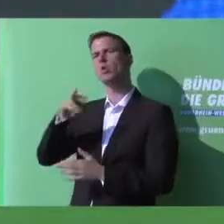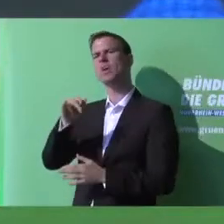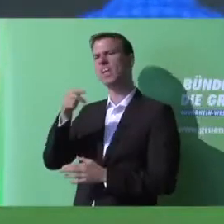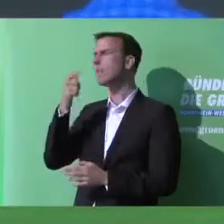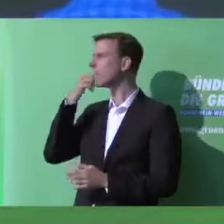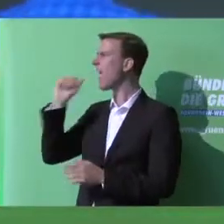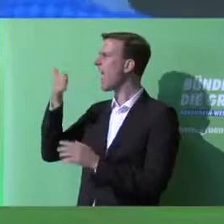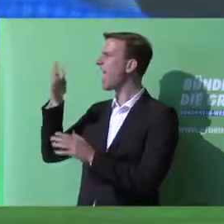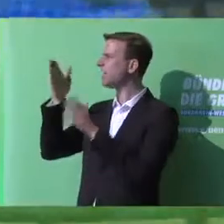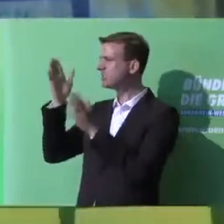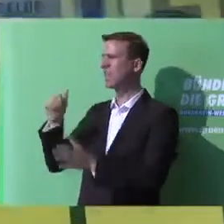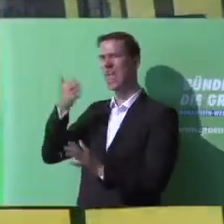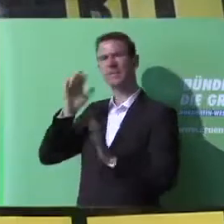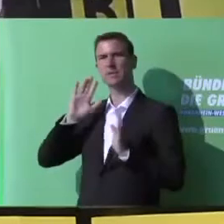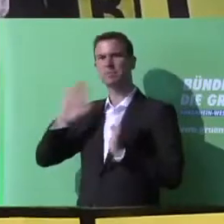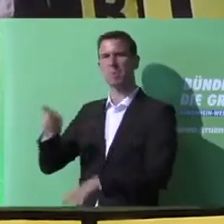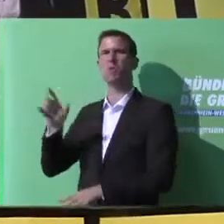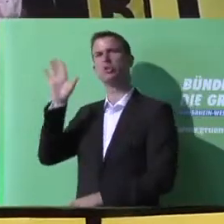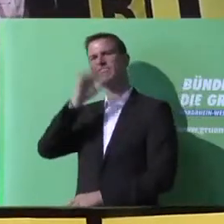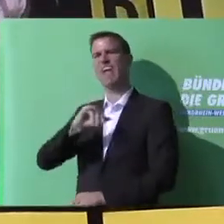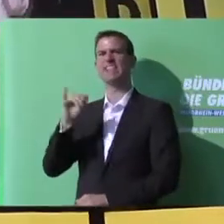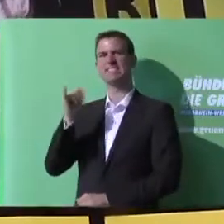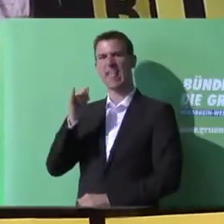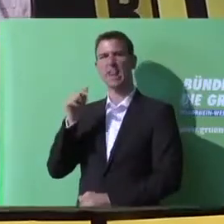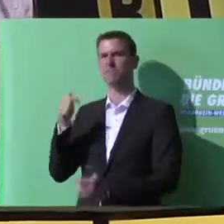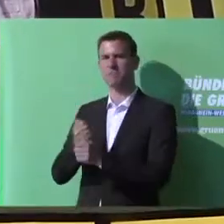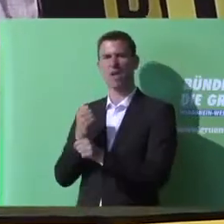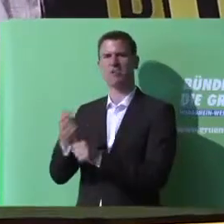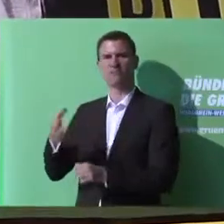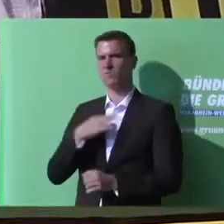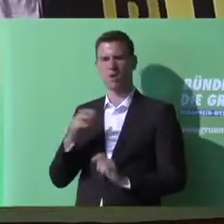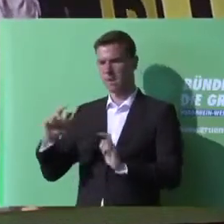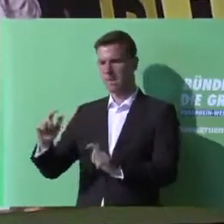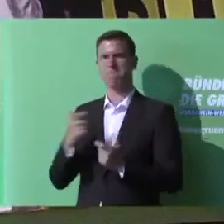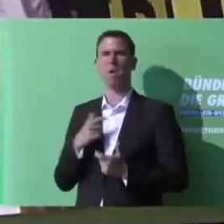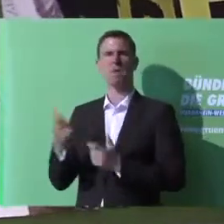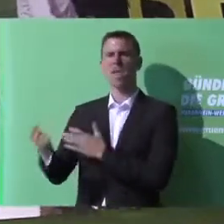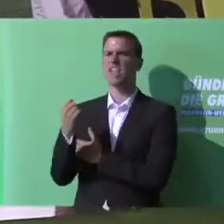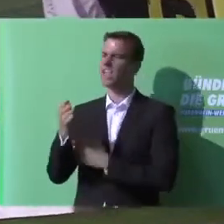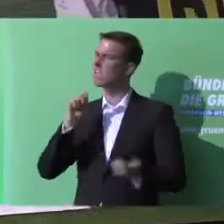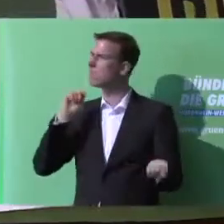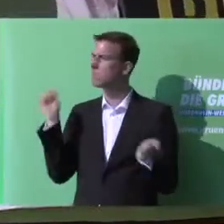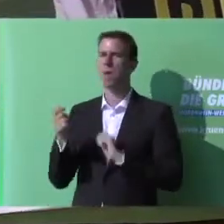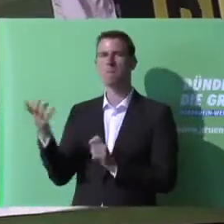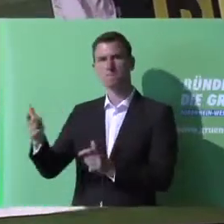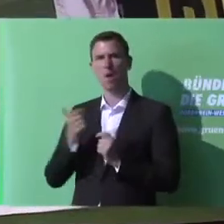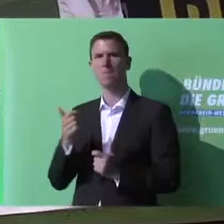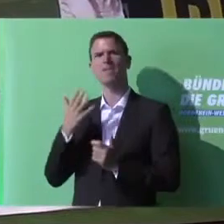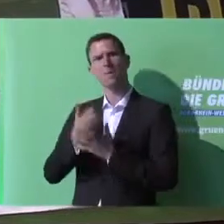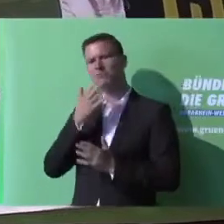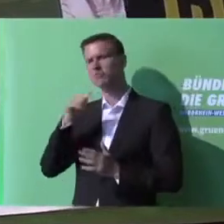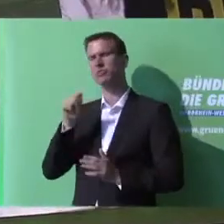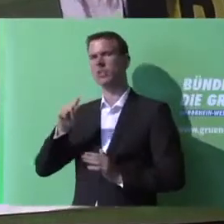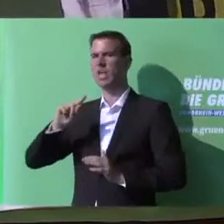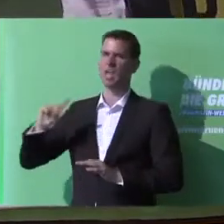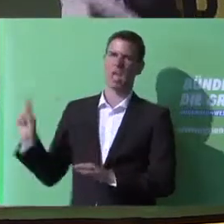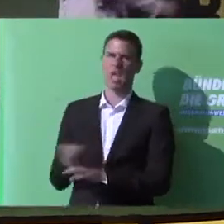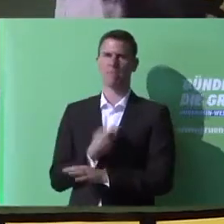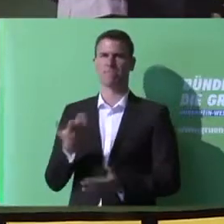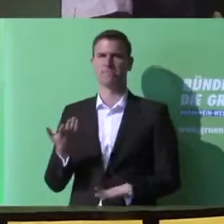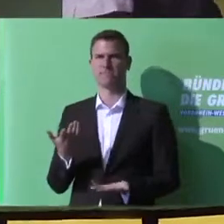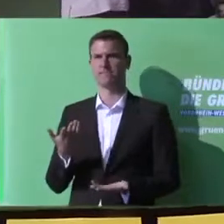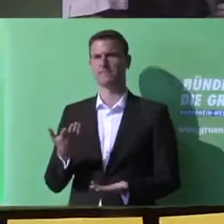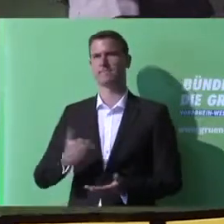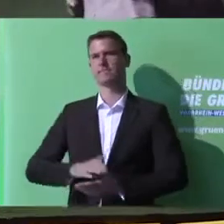Stein umzustoßen, denn schwarz-gelb blockiert die Energiewende und wir wollen diese Blockade beseitigen. Jürgen, der Stein muss